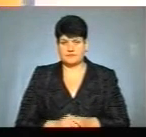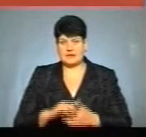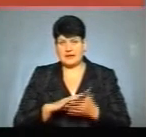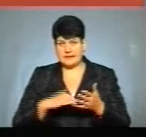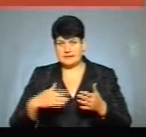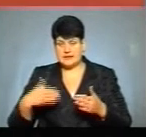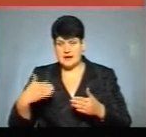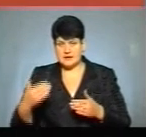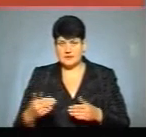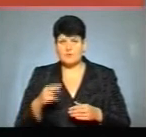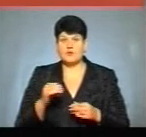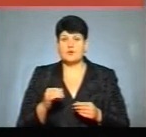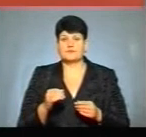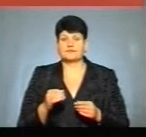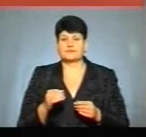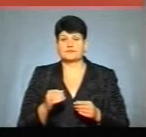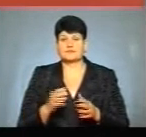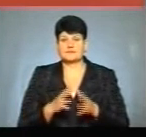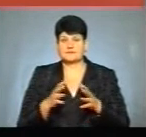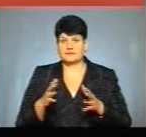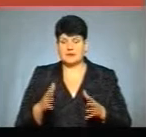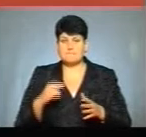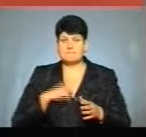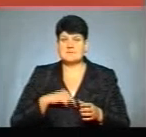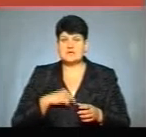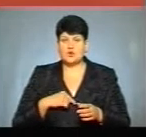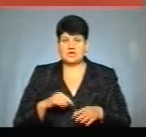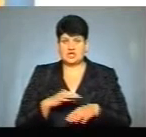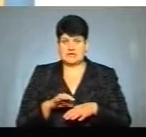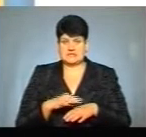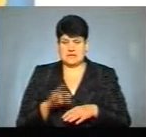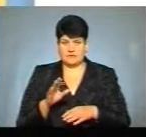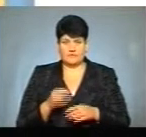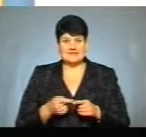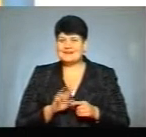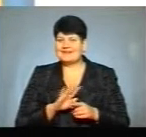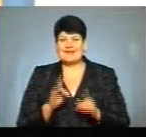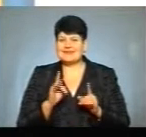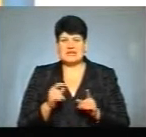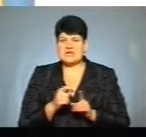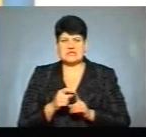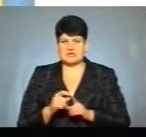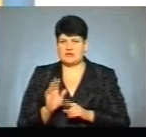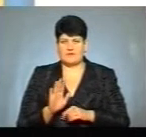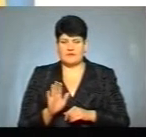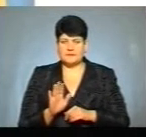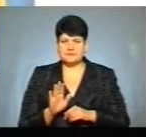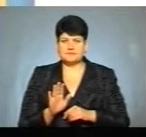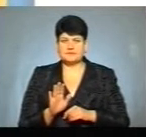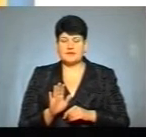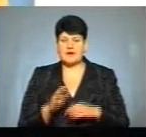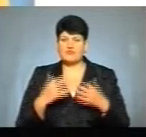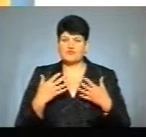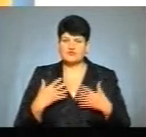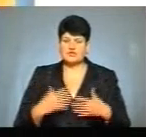мірі зростання і частоти. Далі йде психологічне насильство, це вже не тільки словесні дії, слова, а